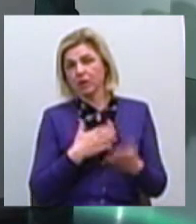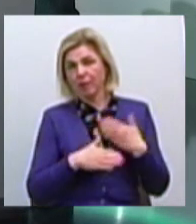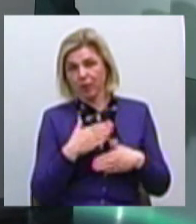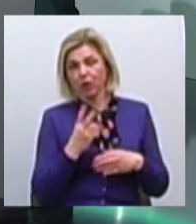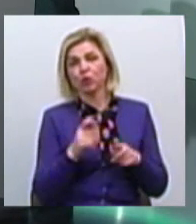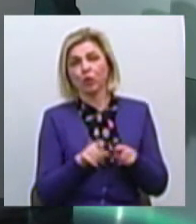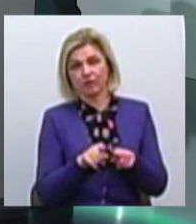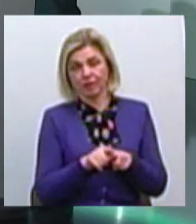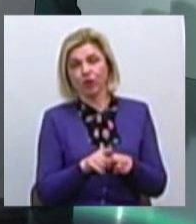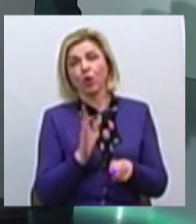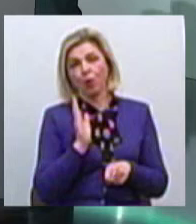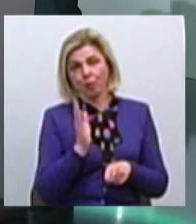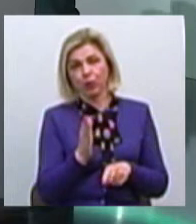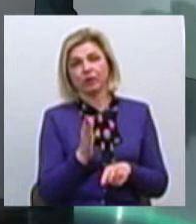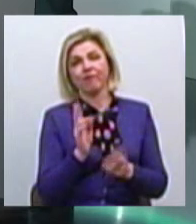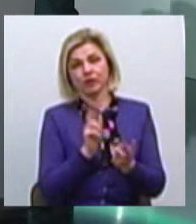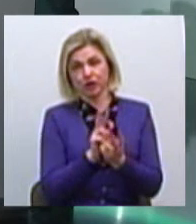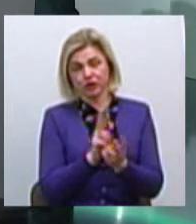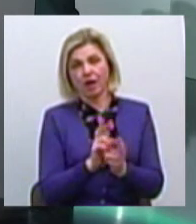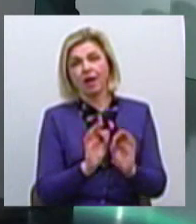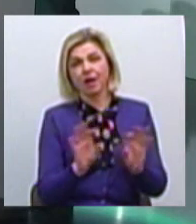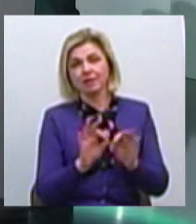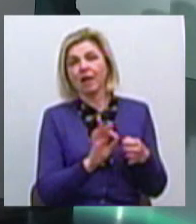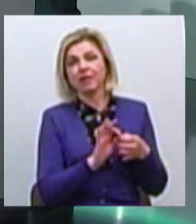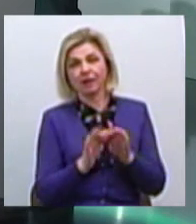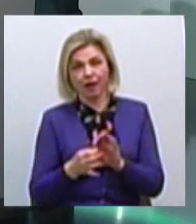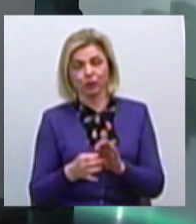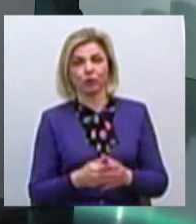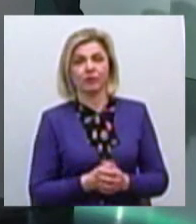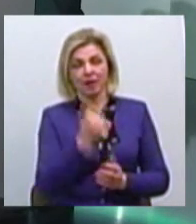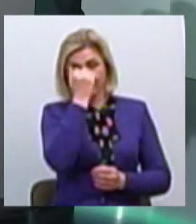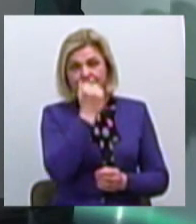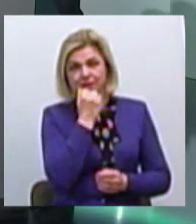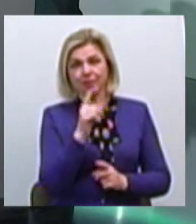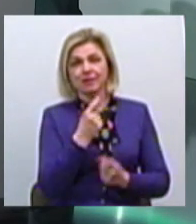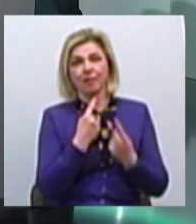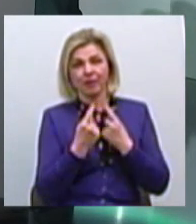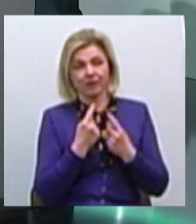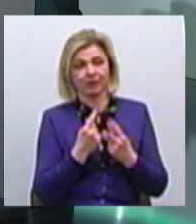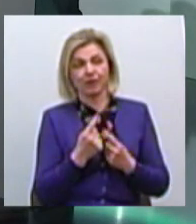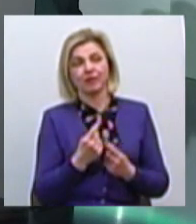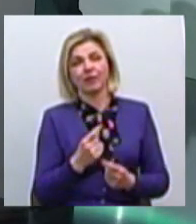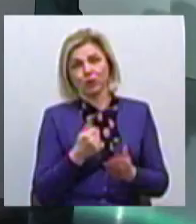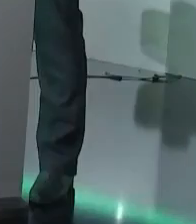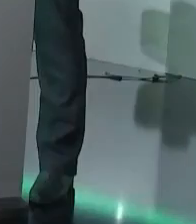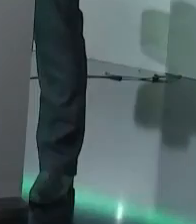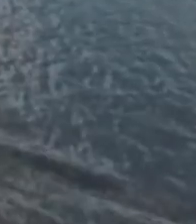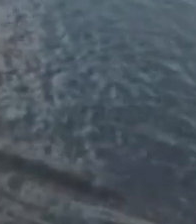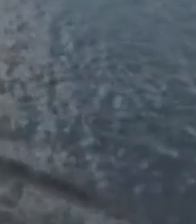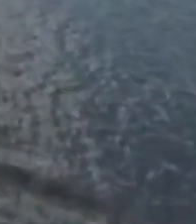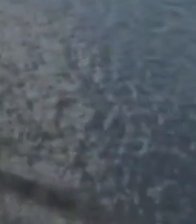менш. Будемо зустрічатися, розкажете докладніше. Дякую за бесіду, дякую всім, хто був з нами. Побачимось.